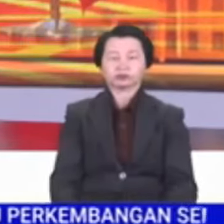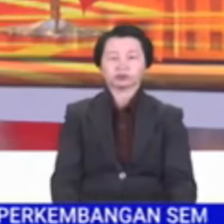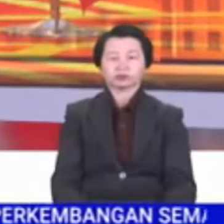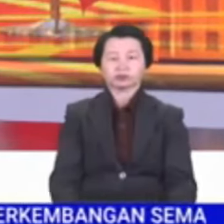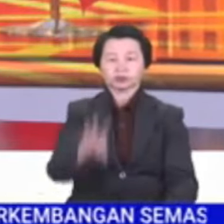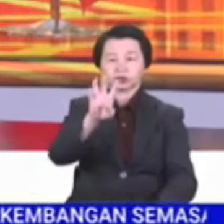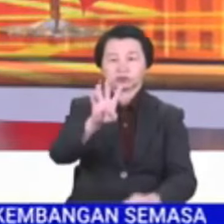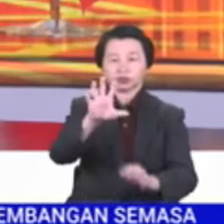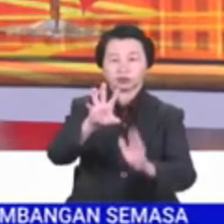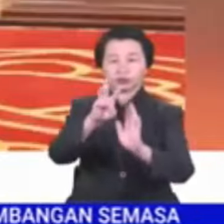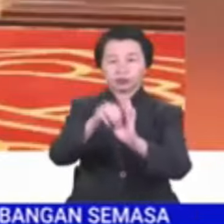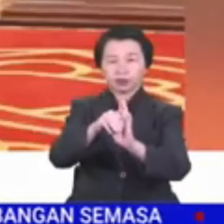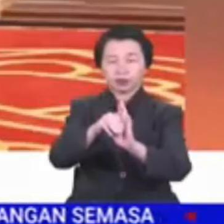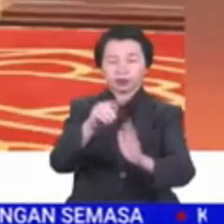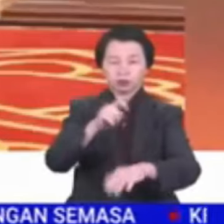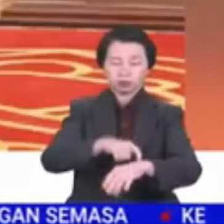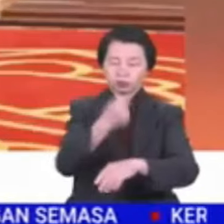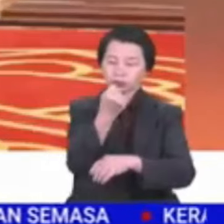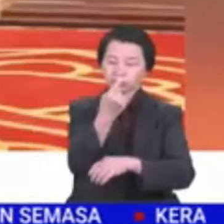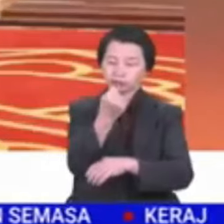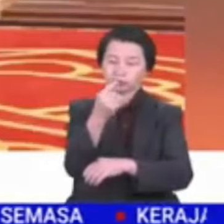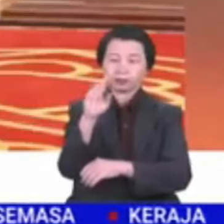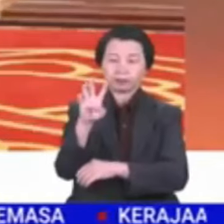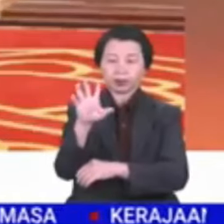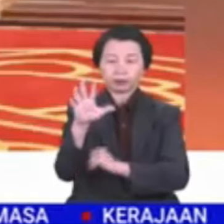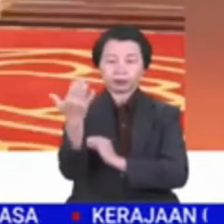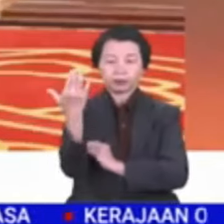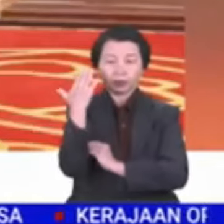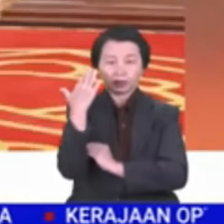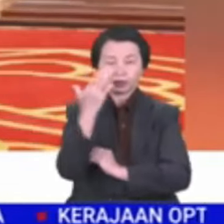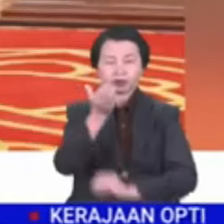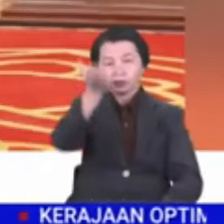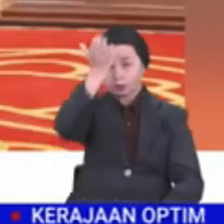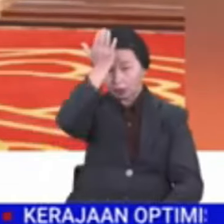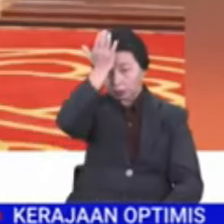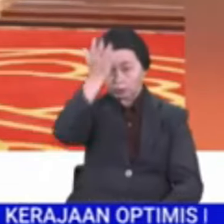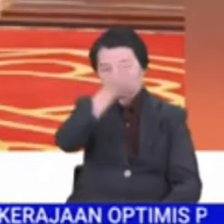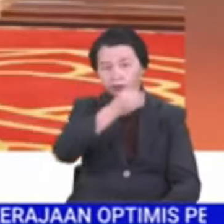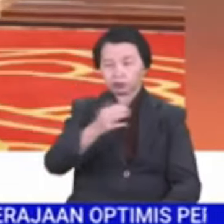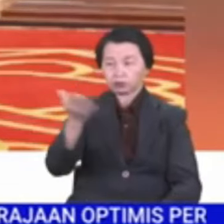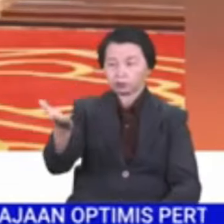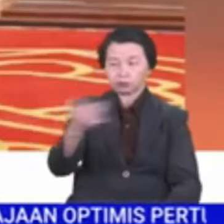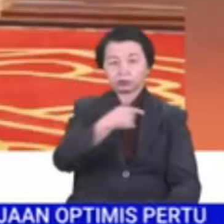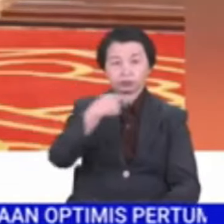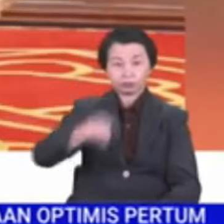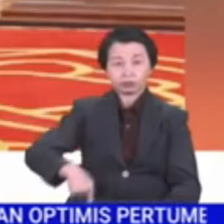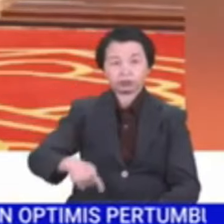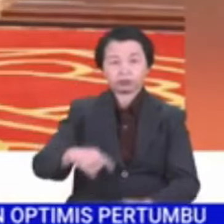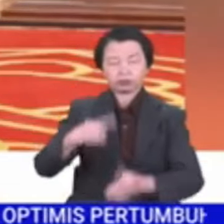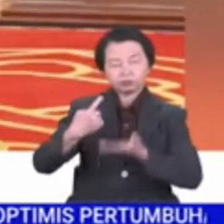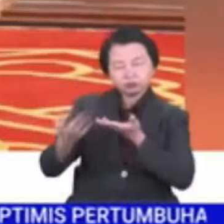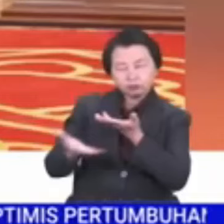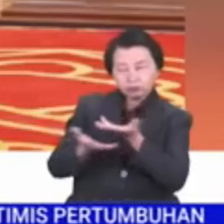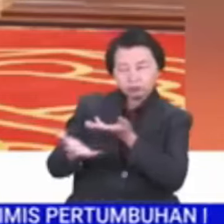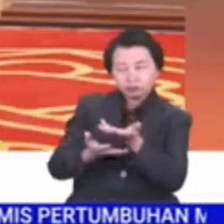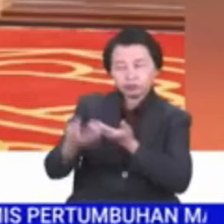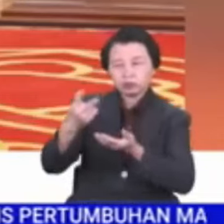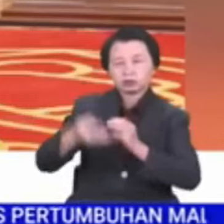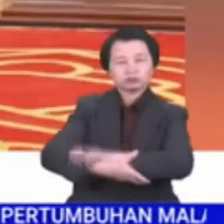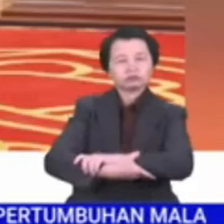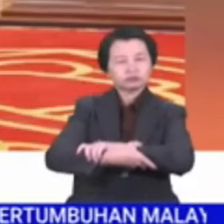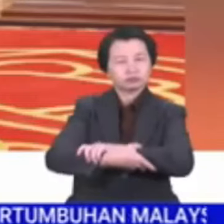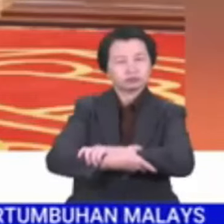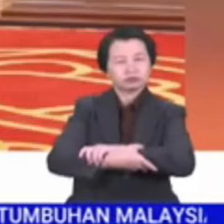yang berlangsung 40menit bermula 1145 pagi Sri Paduka Baginda dan wangi telah menyentuh berkenaan hubungan dua hal yang